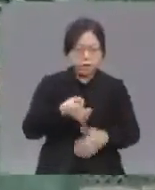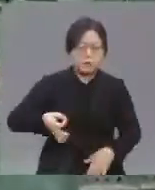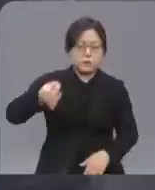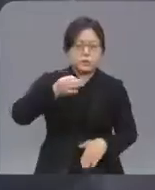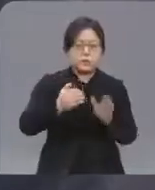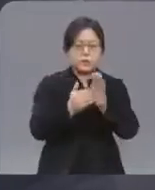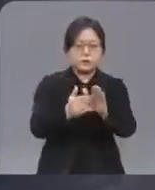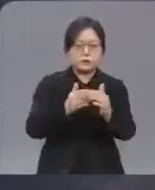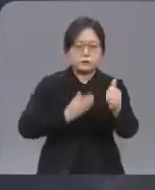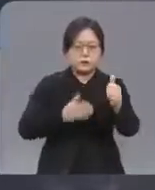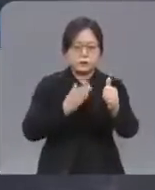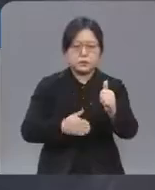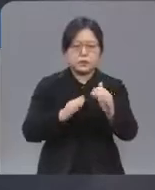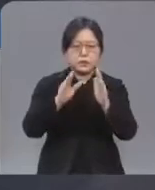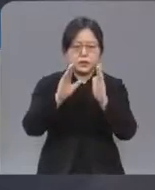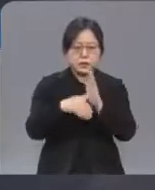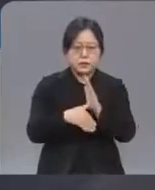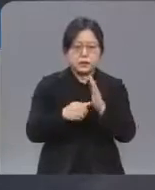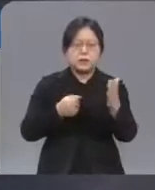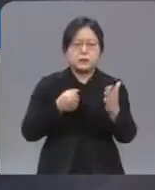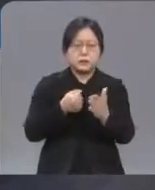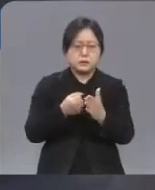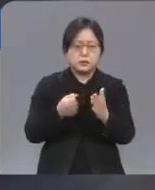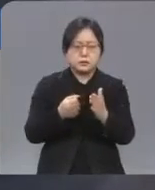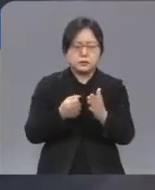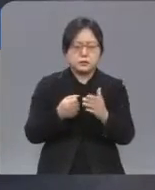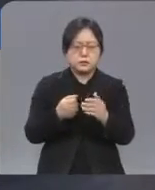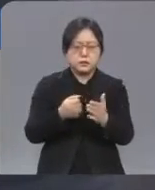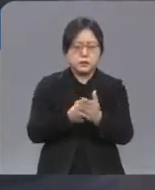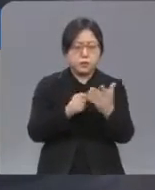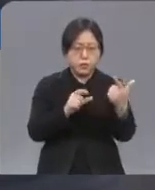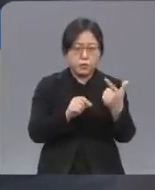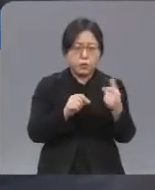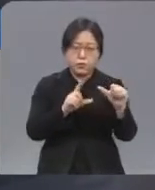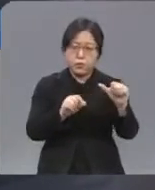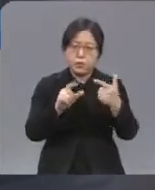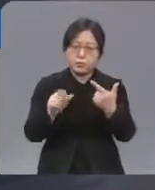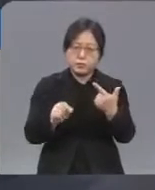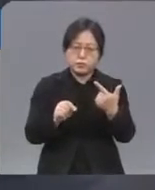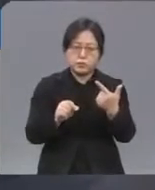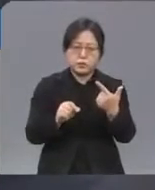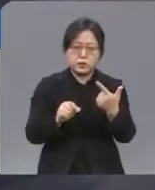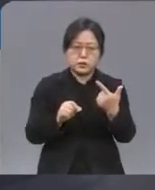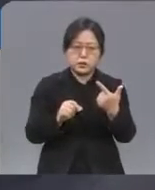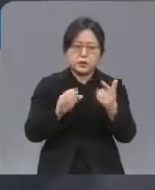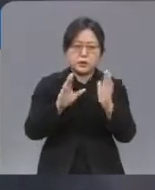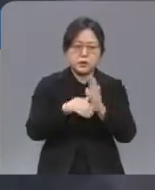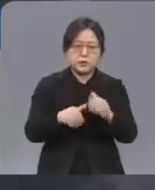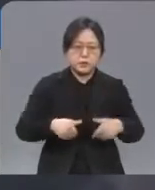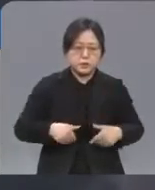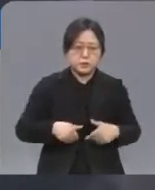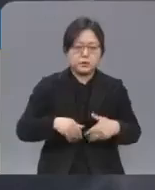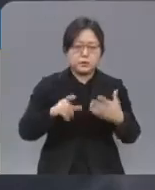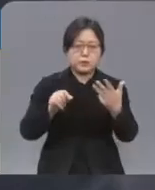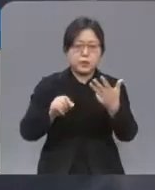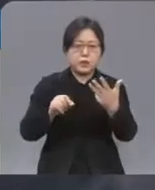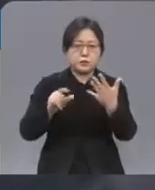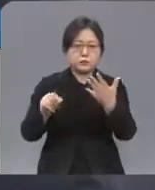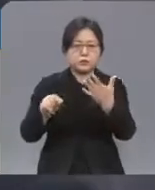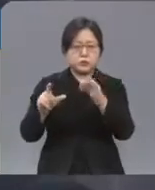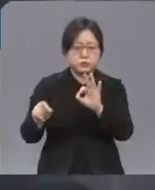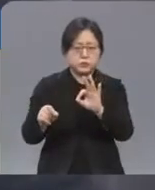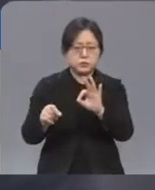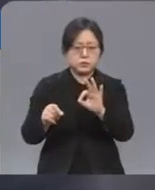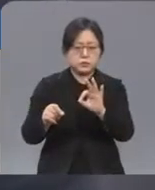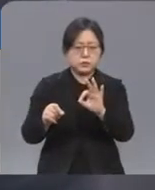호소합니다. 시기가 정해졌거든요. 5월, 6월. 이때만 이제 필요하지 8월, 9월, 10월은